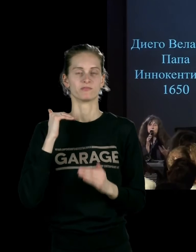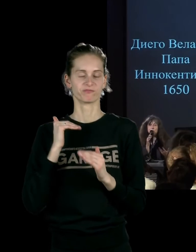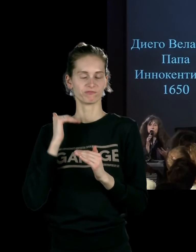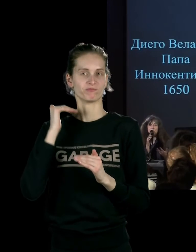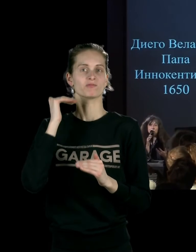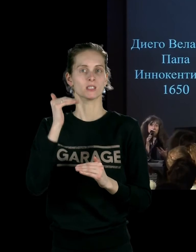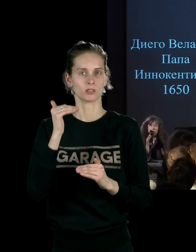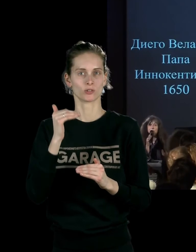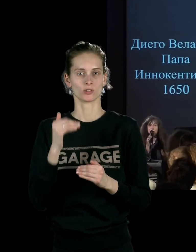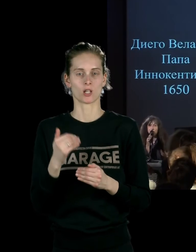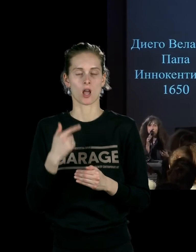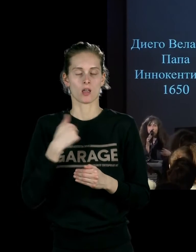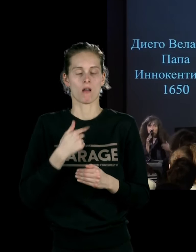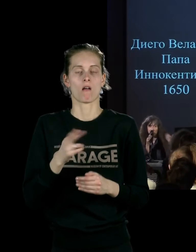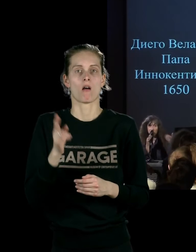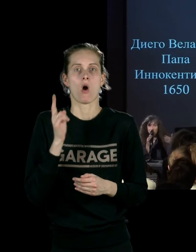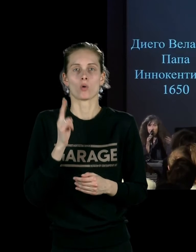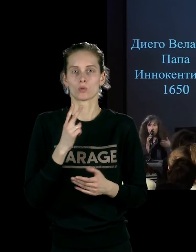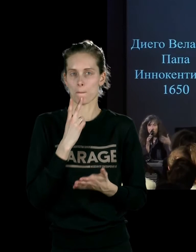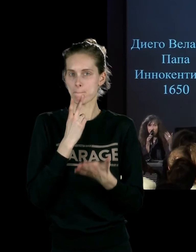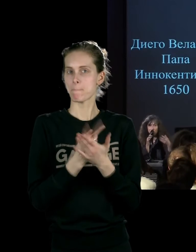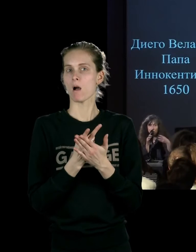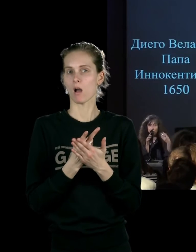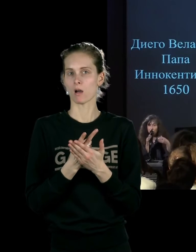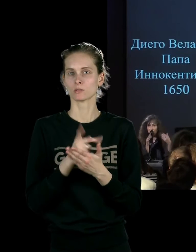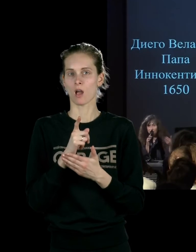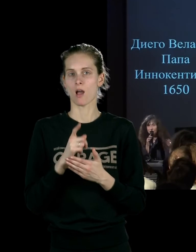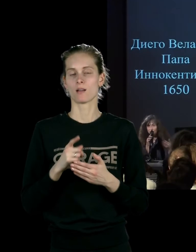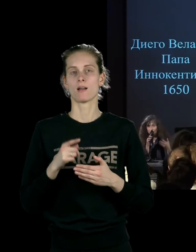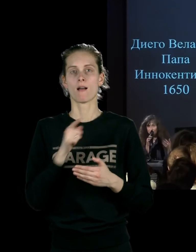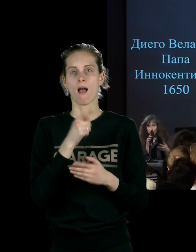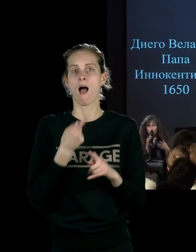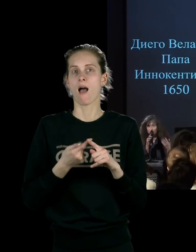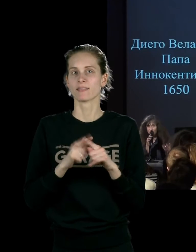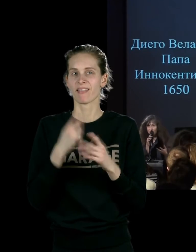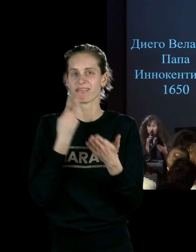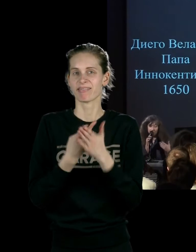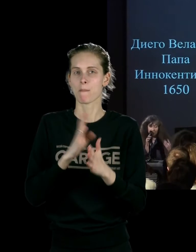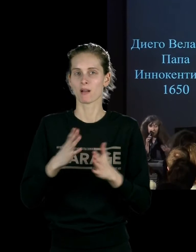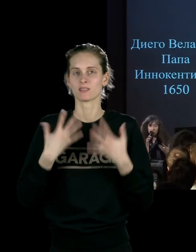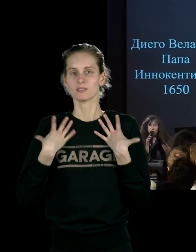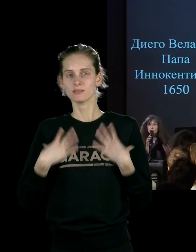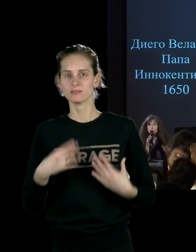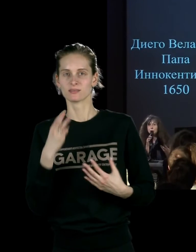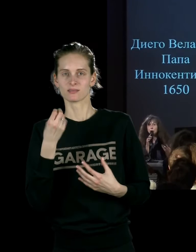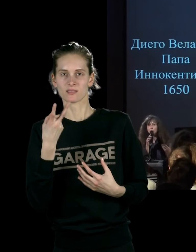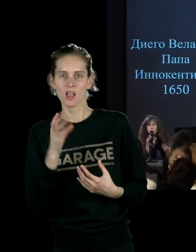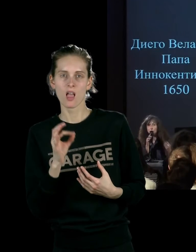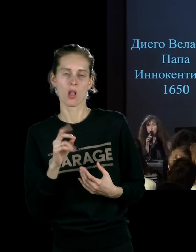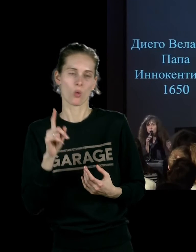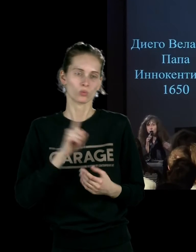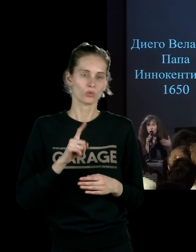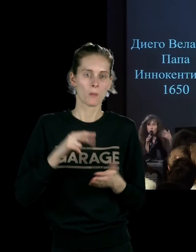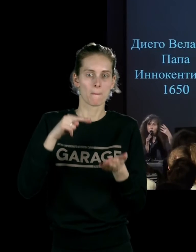себя как некое, как тело, да, это парадный портрет предполагает, что это не тело человека, что это не физическое